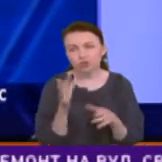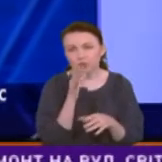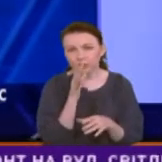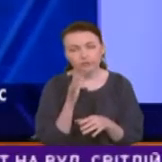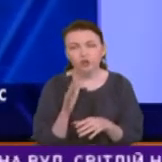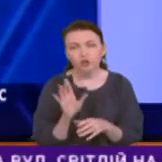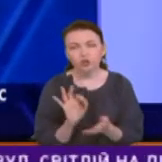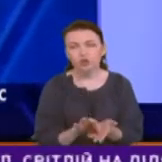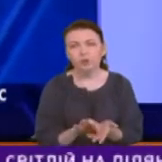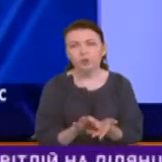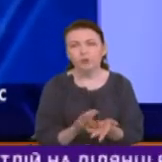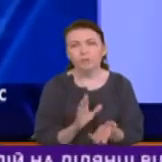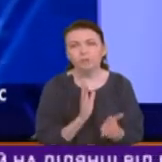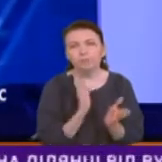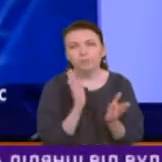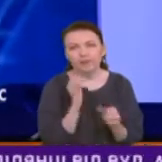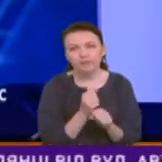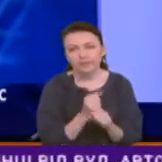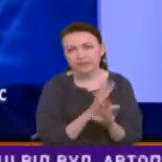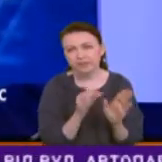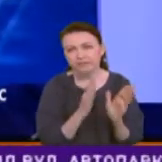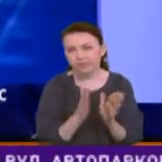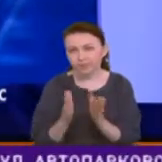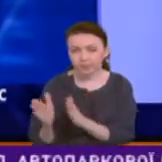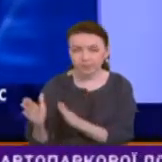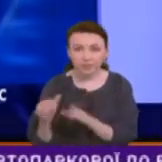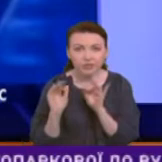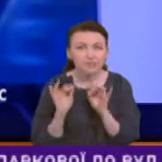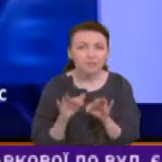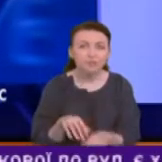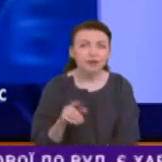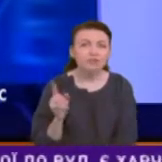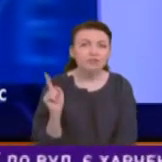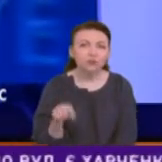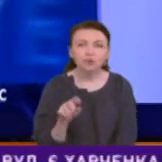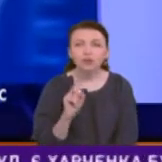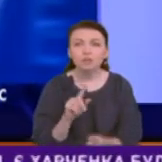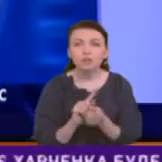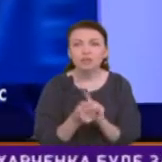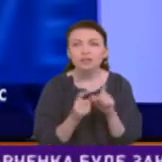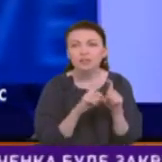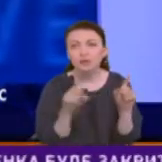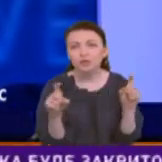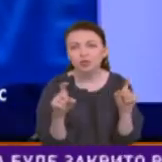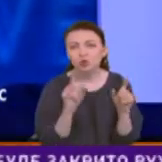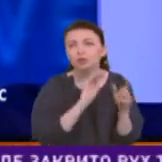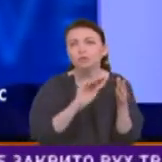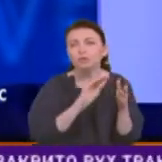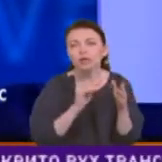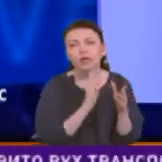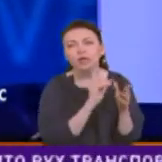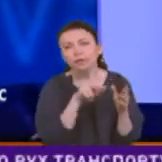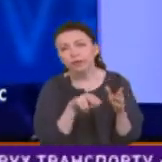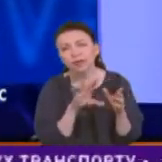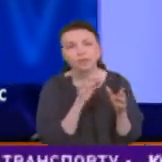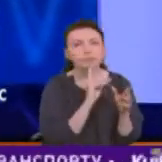щоб привести все у відповідність. Тому що тут же справа навіть не в тому, як поміняти табличку, що там написати, що там було КП, а